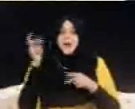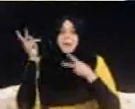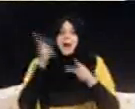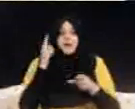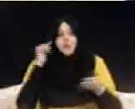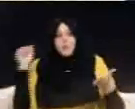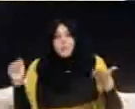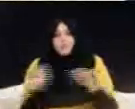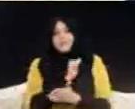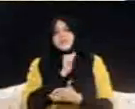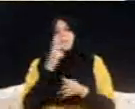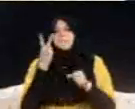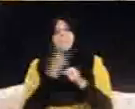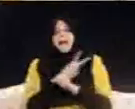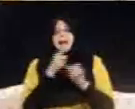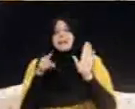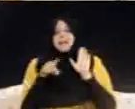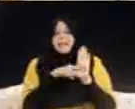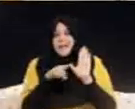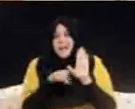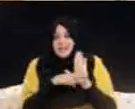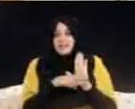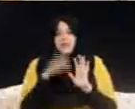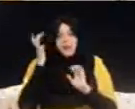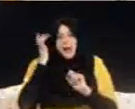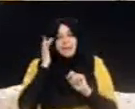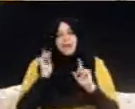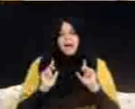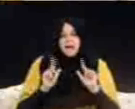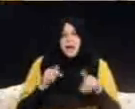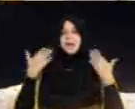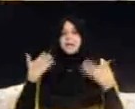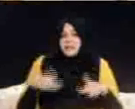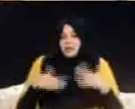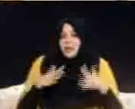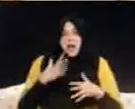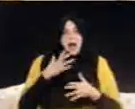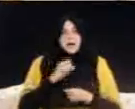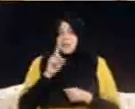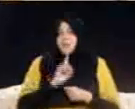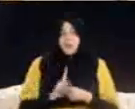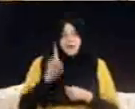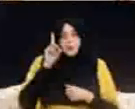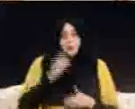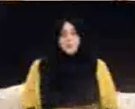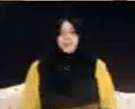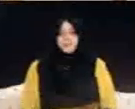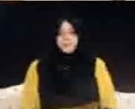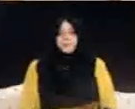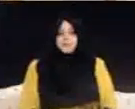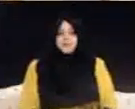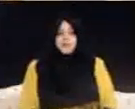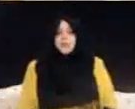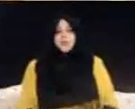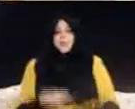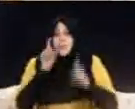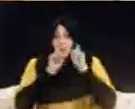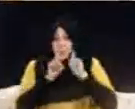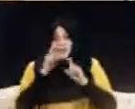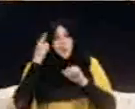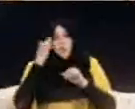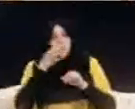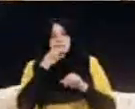للرذائل والصفات التي لا يقبلها الشرع الحكيم. أعود إلى بيان